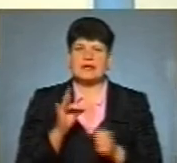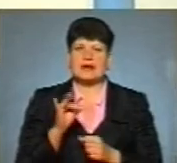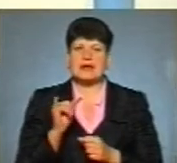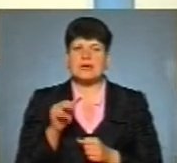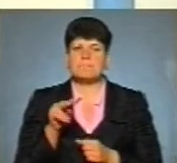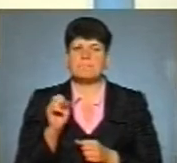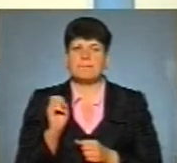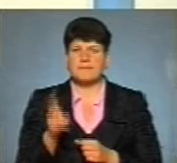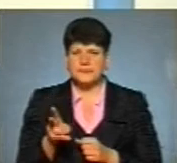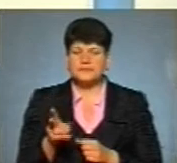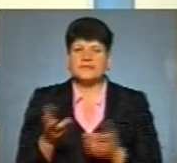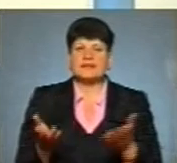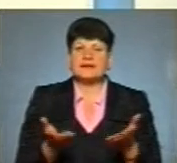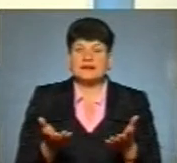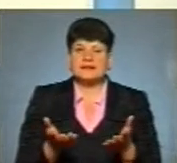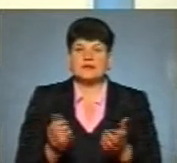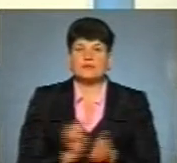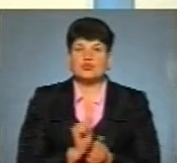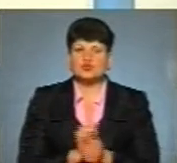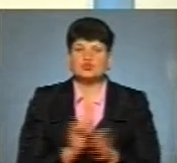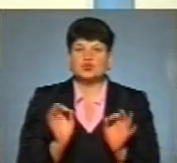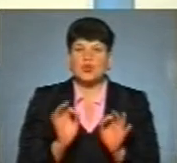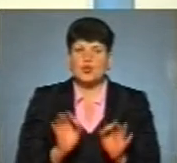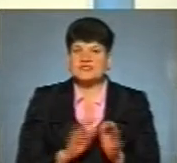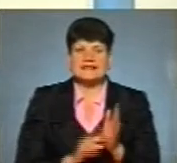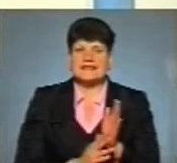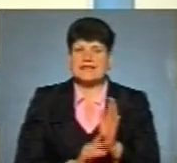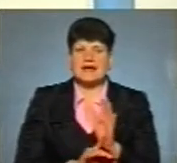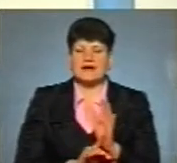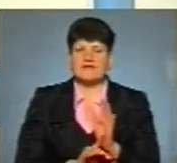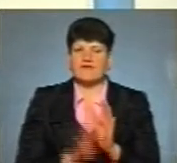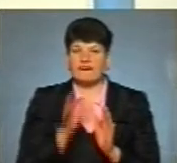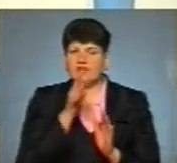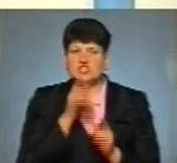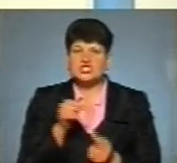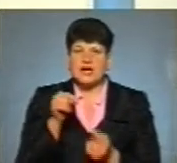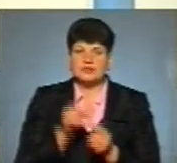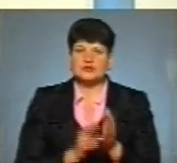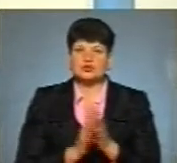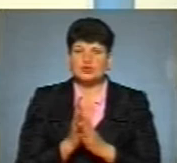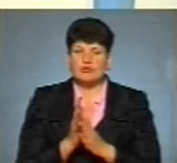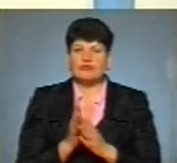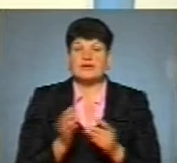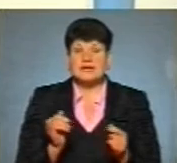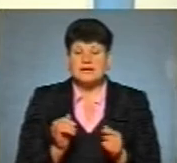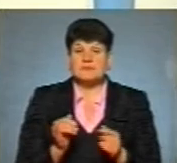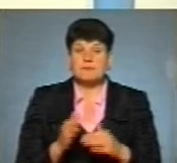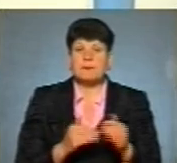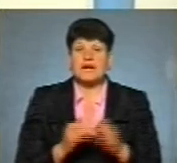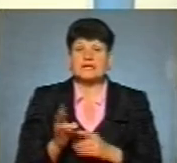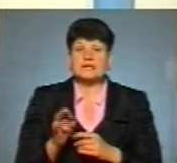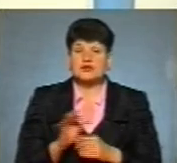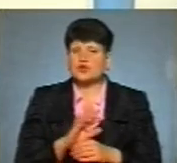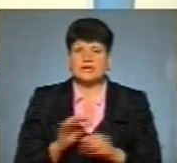який через посушливу осінь не зійшов в терміни, зайшов в зиму і практично, будемо казати,